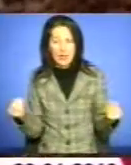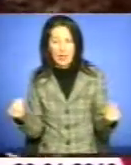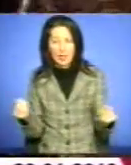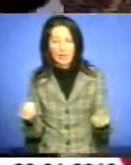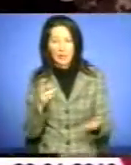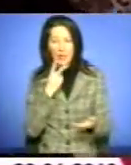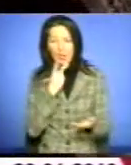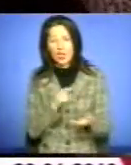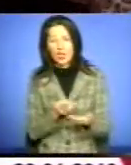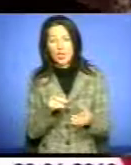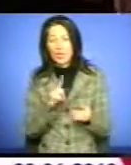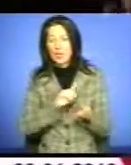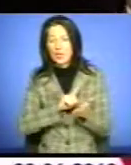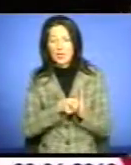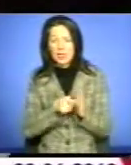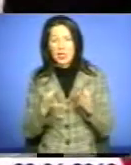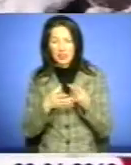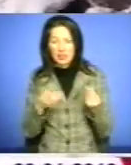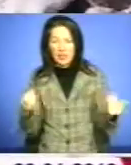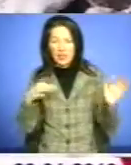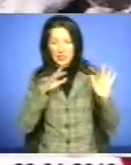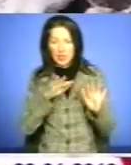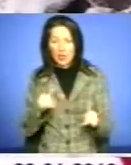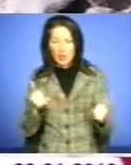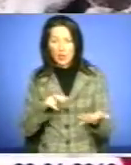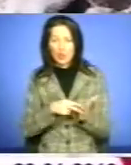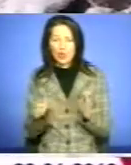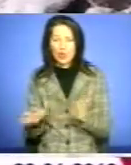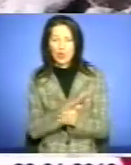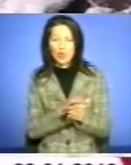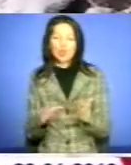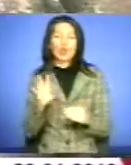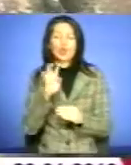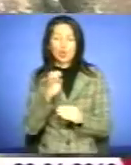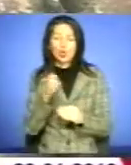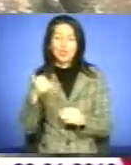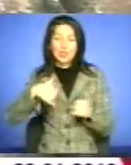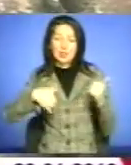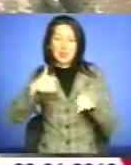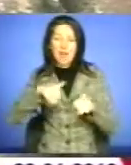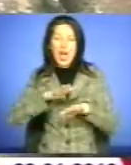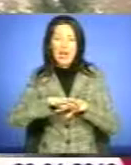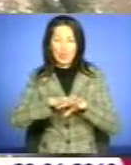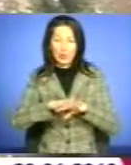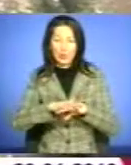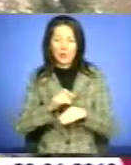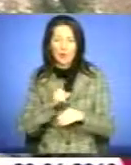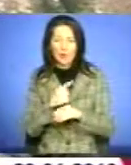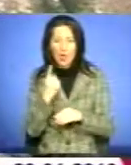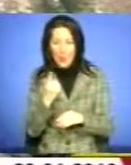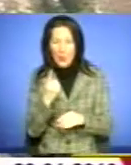танення снігу, сьогодні у місті планують розчистити 400 зливових решіток. Завдання номер один – розчистити ці